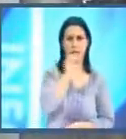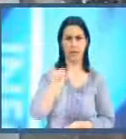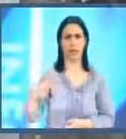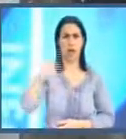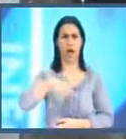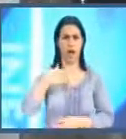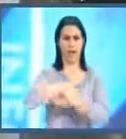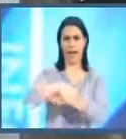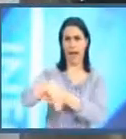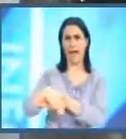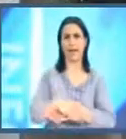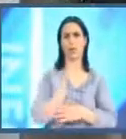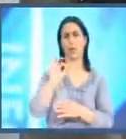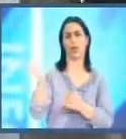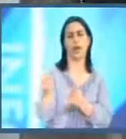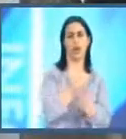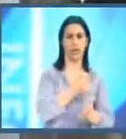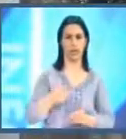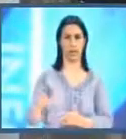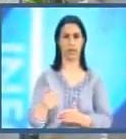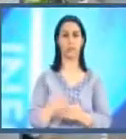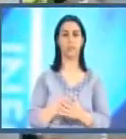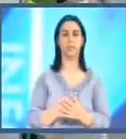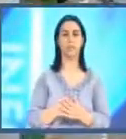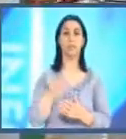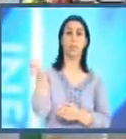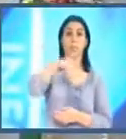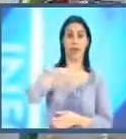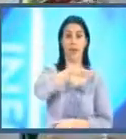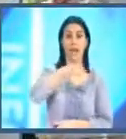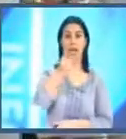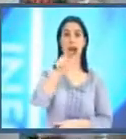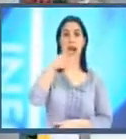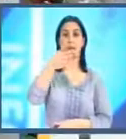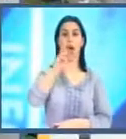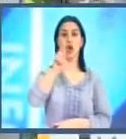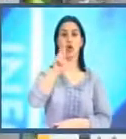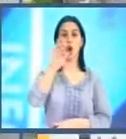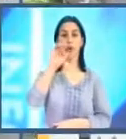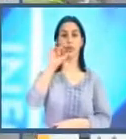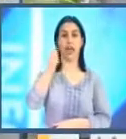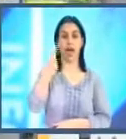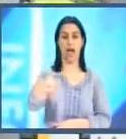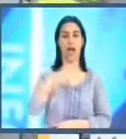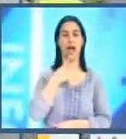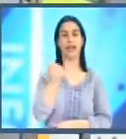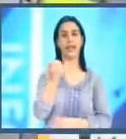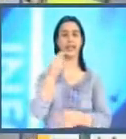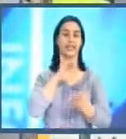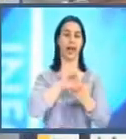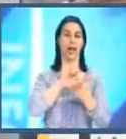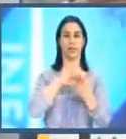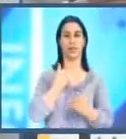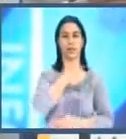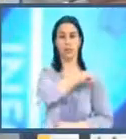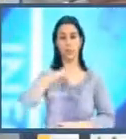neteja viària o bé recollida de residus. A més, el barri d'Albarrosa, com que disposa d'un gran nombre de jardins privats, es doblarà el número